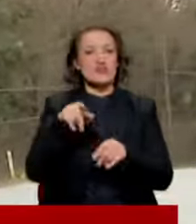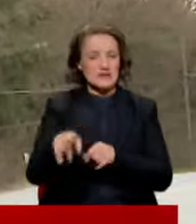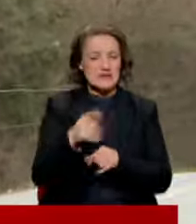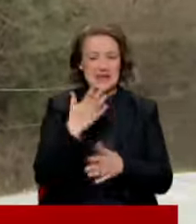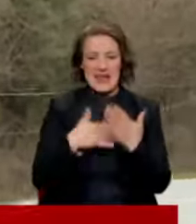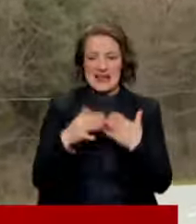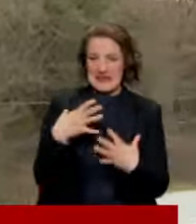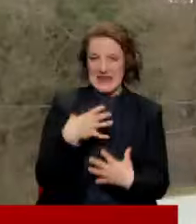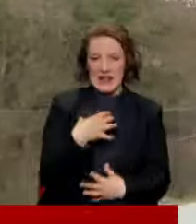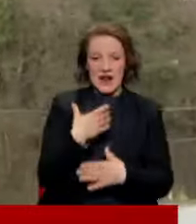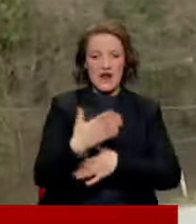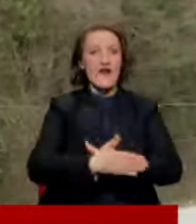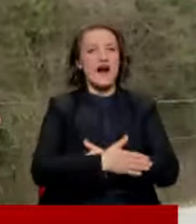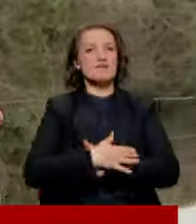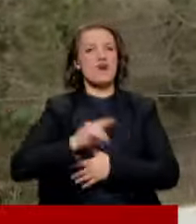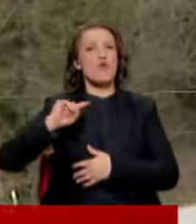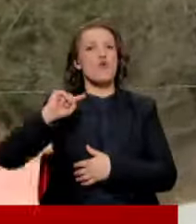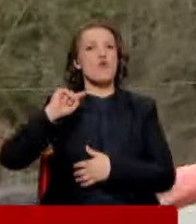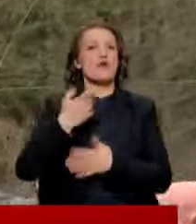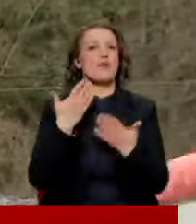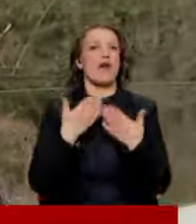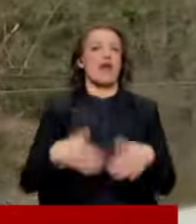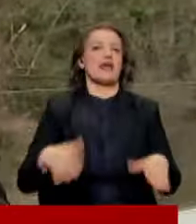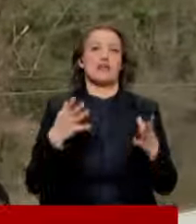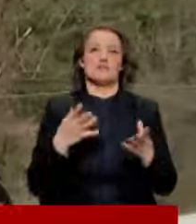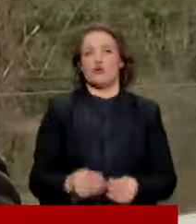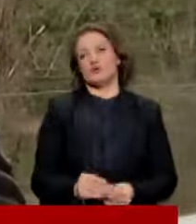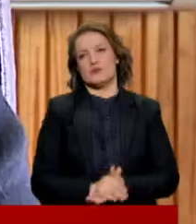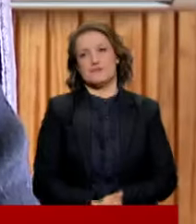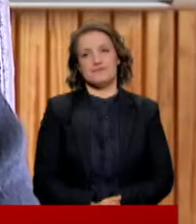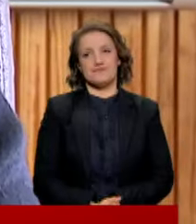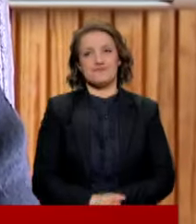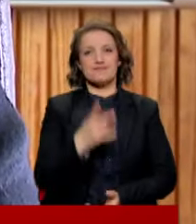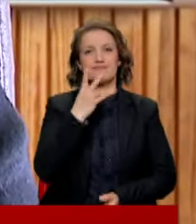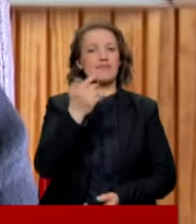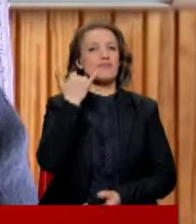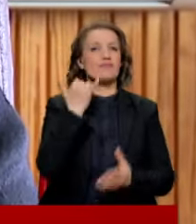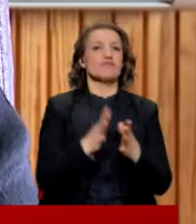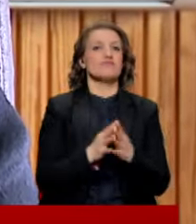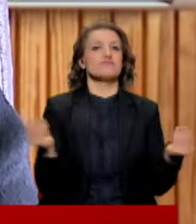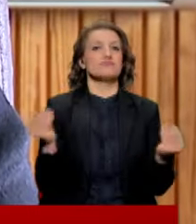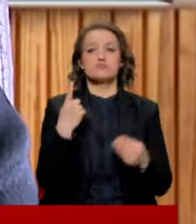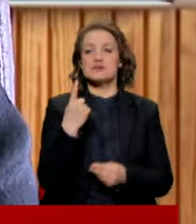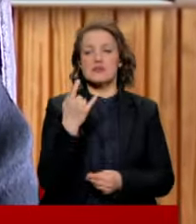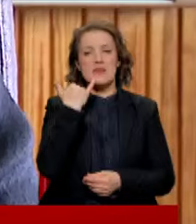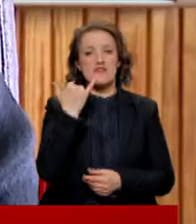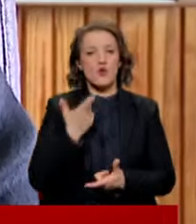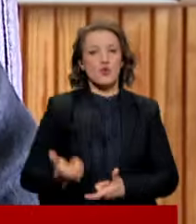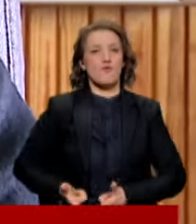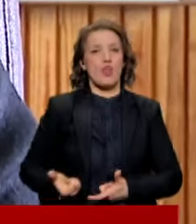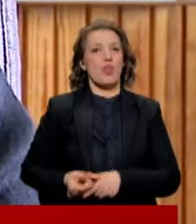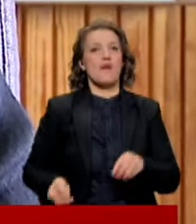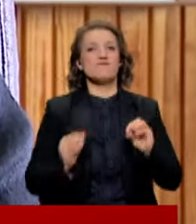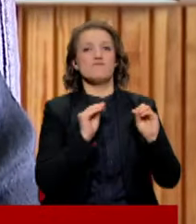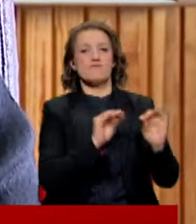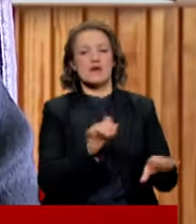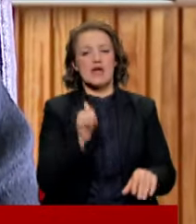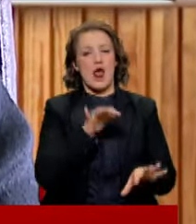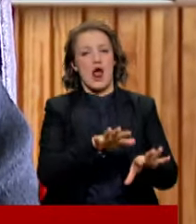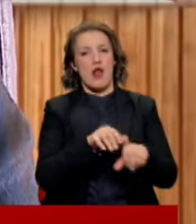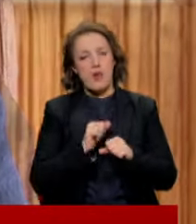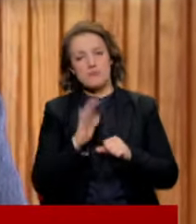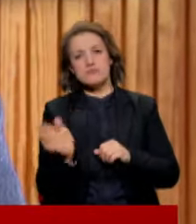yaralıların kendilerinin de yardıma ulaşmasını engellemiş oldu böylece. İki tane telefon kayıp. Bir telefonu güvenliğe bırakıyorlar, tekrar geri